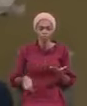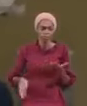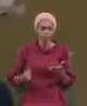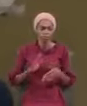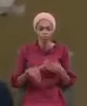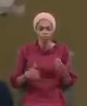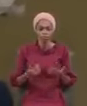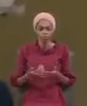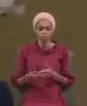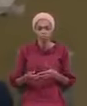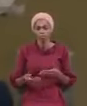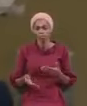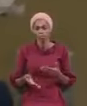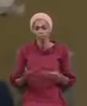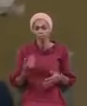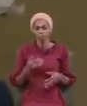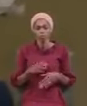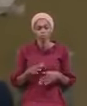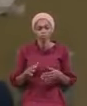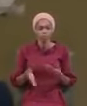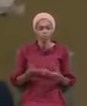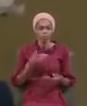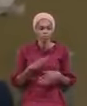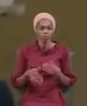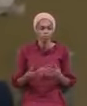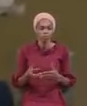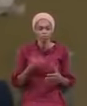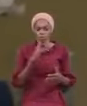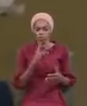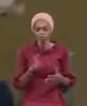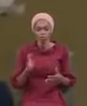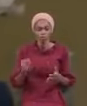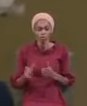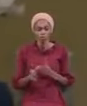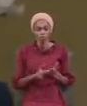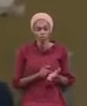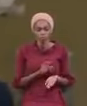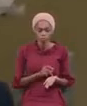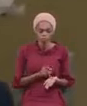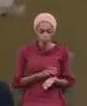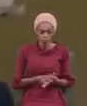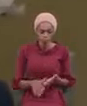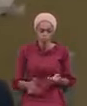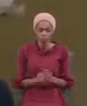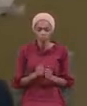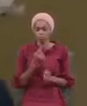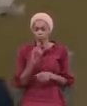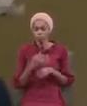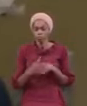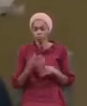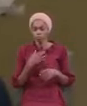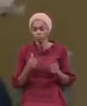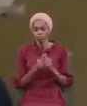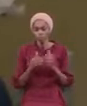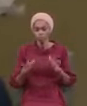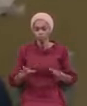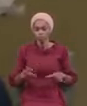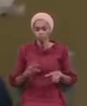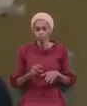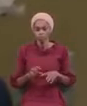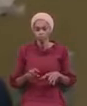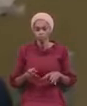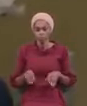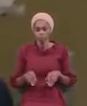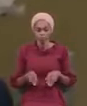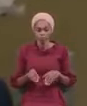est purifié avec du sang et sans effusion de sang il n'y a pas de pardon aujourd'hui comme nous considérons